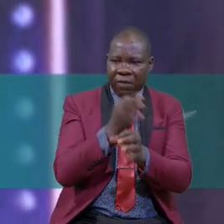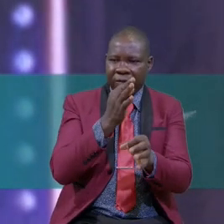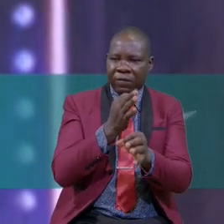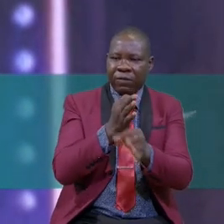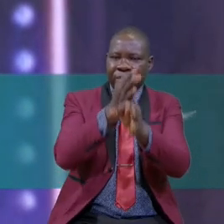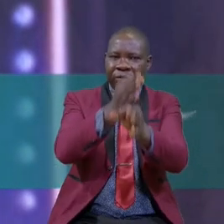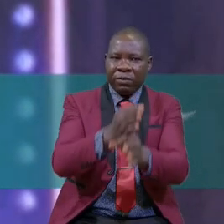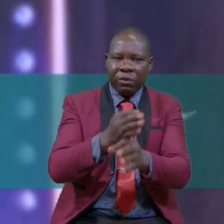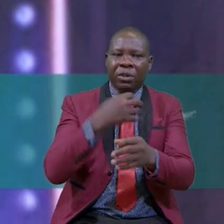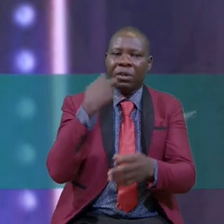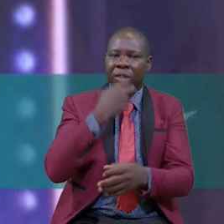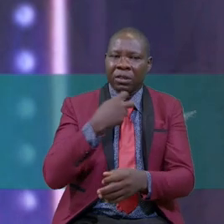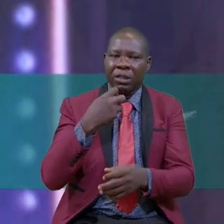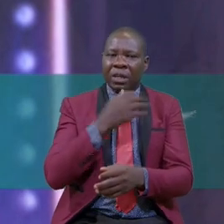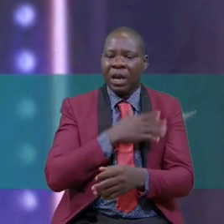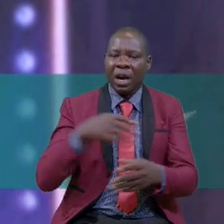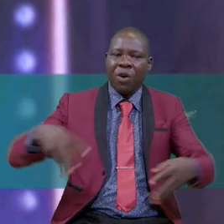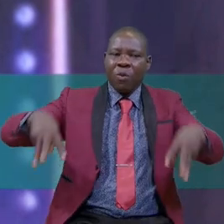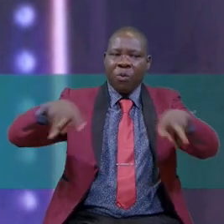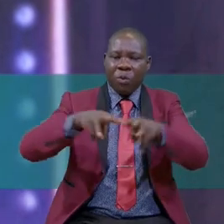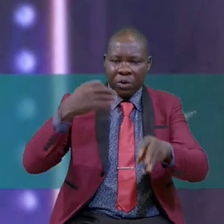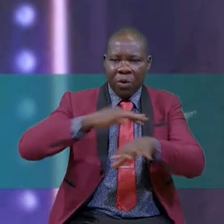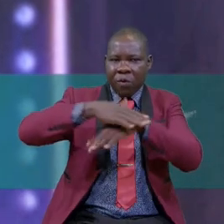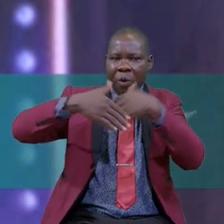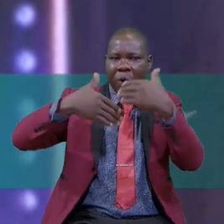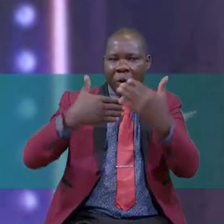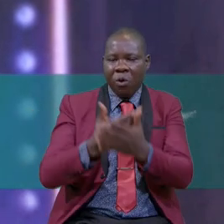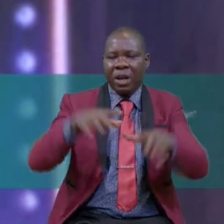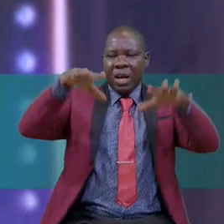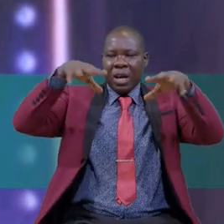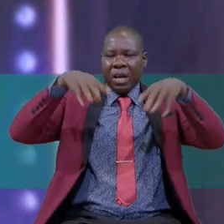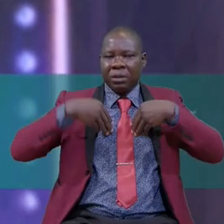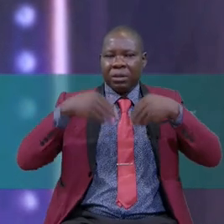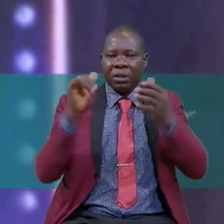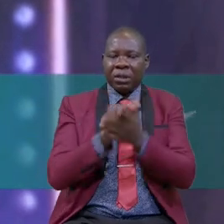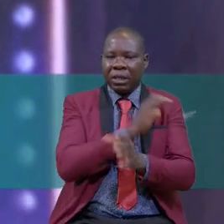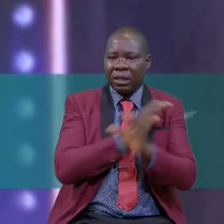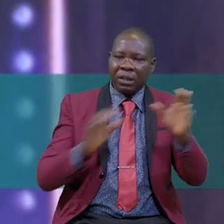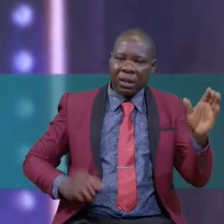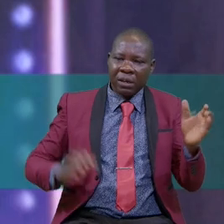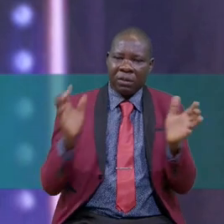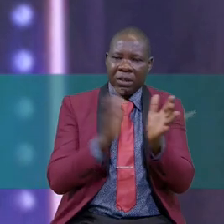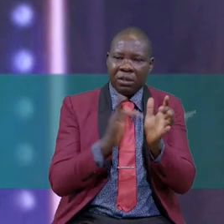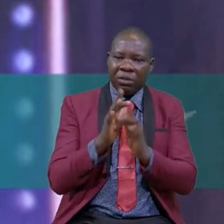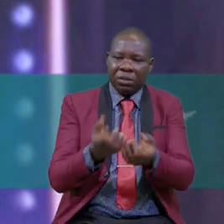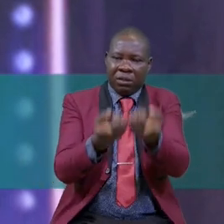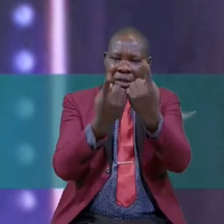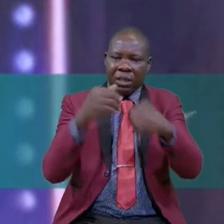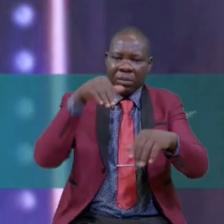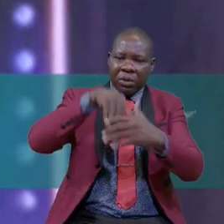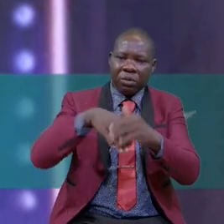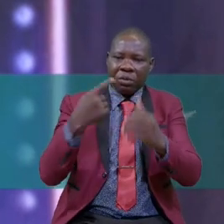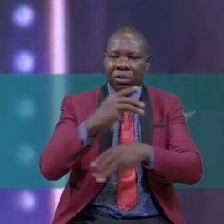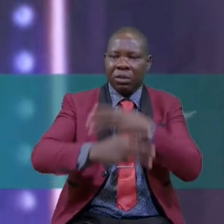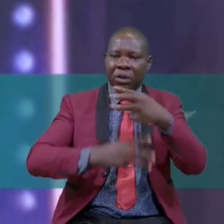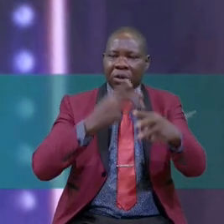que Jésus-Christ est venu dans le monde pour sauver les